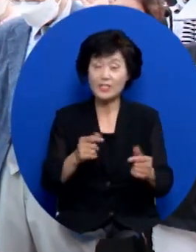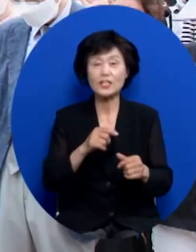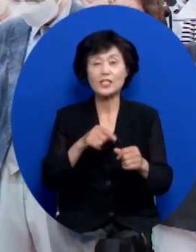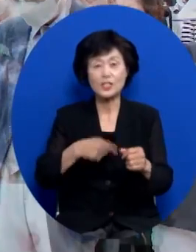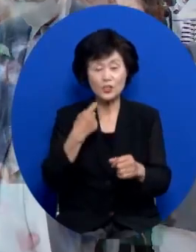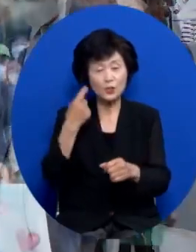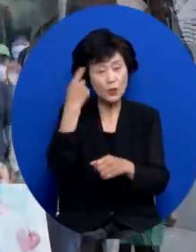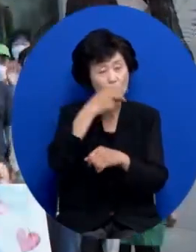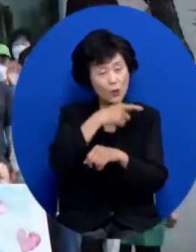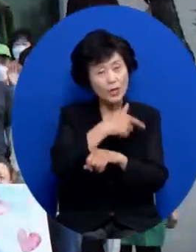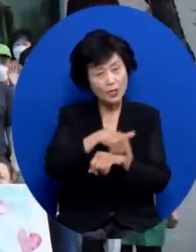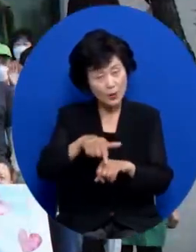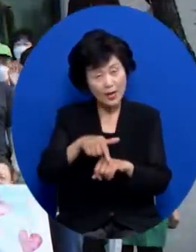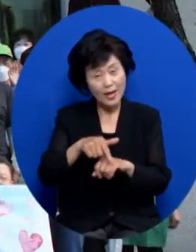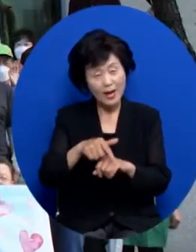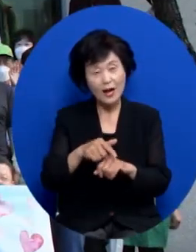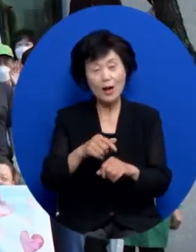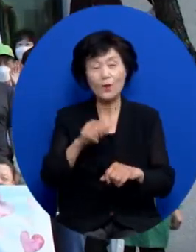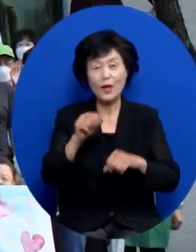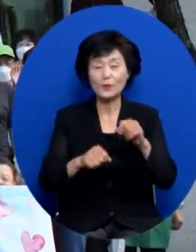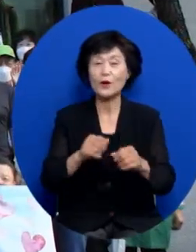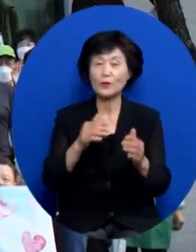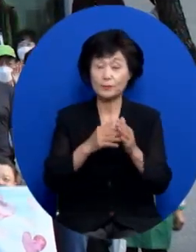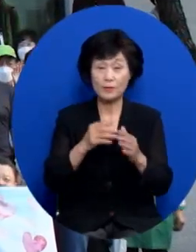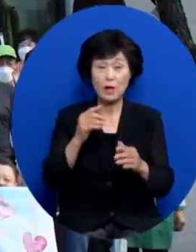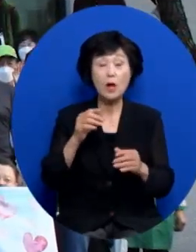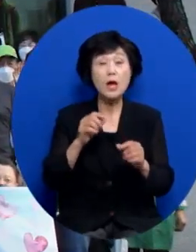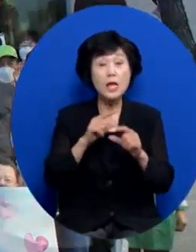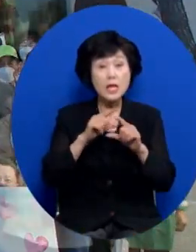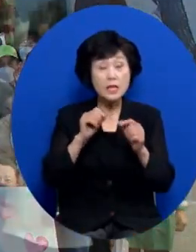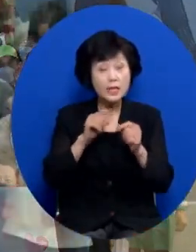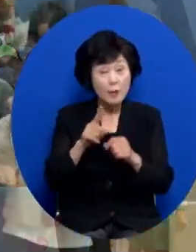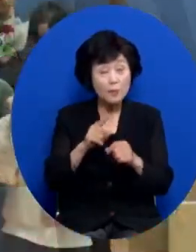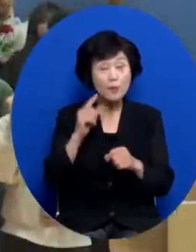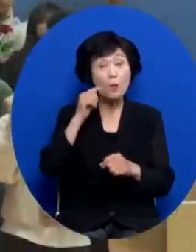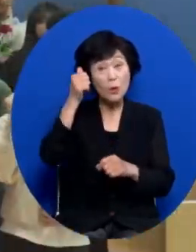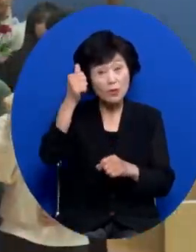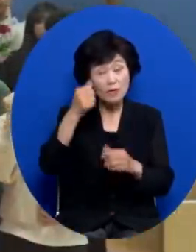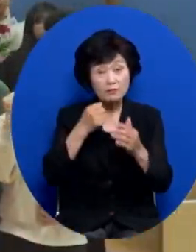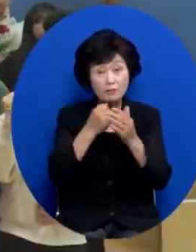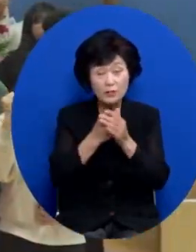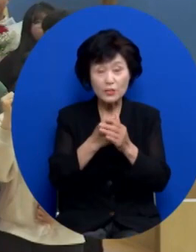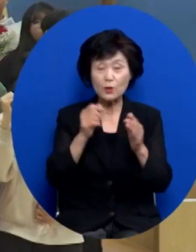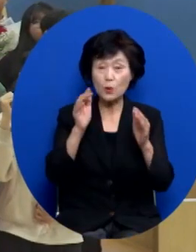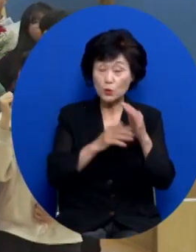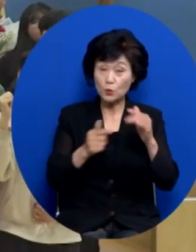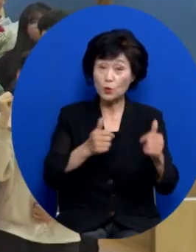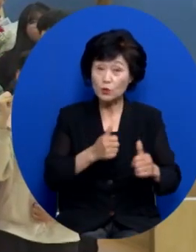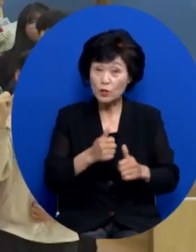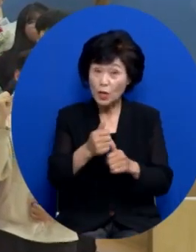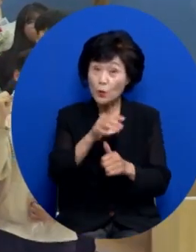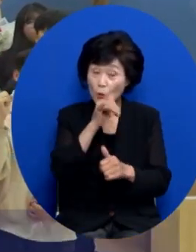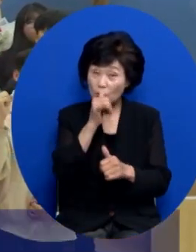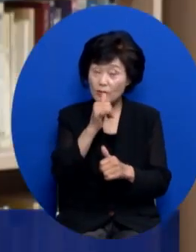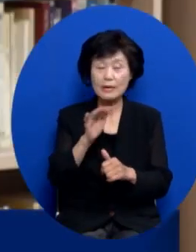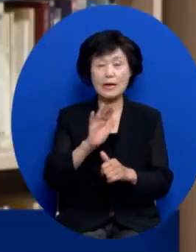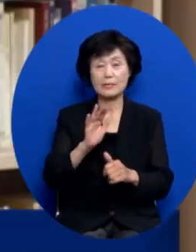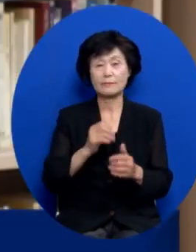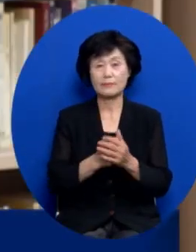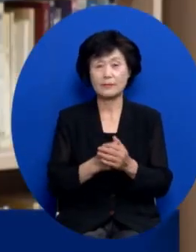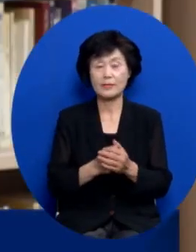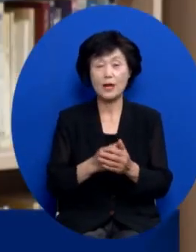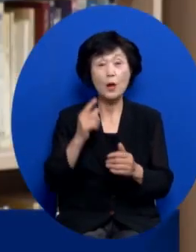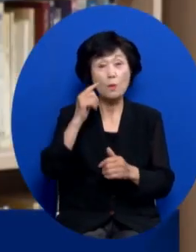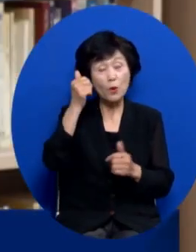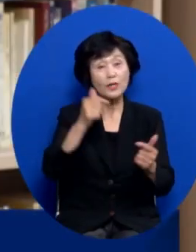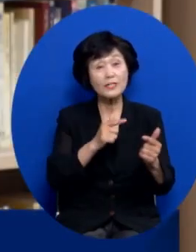추진합니다. 목회자가 결정하고 성도들이 따르는 방식이 아니라 평신도가 사역의 주체가 되는 겁니다. 목회자들의